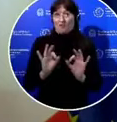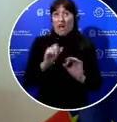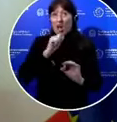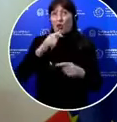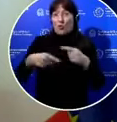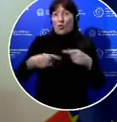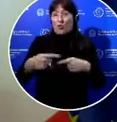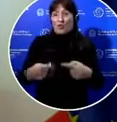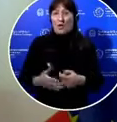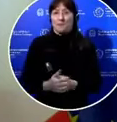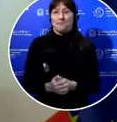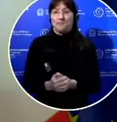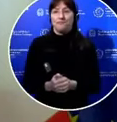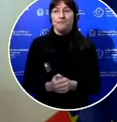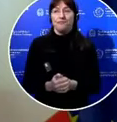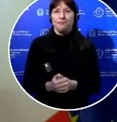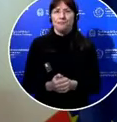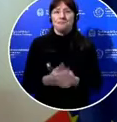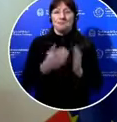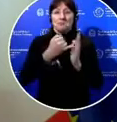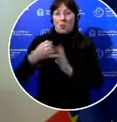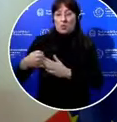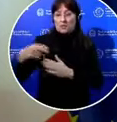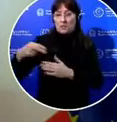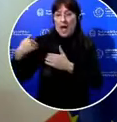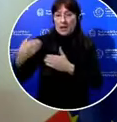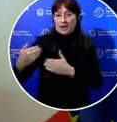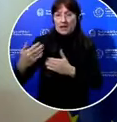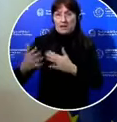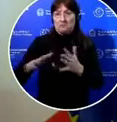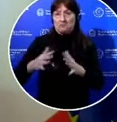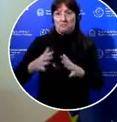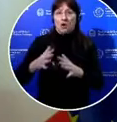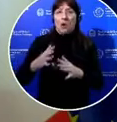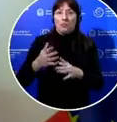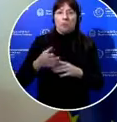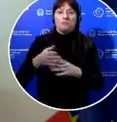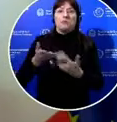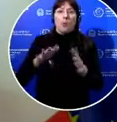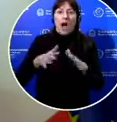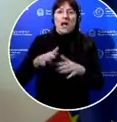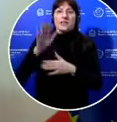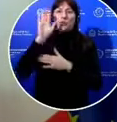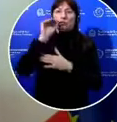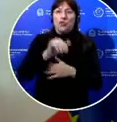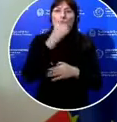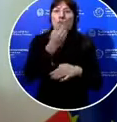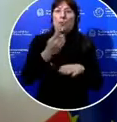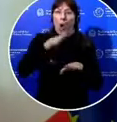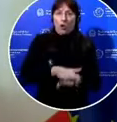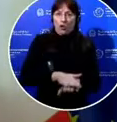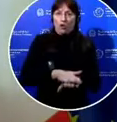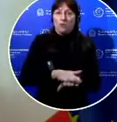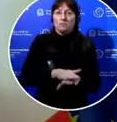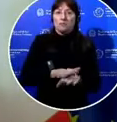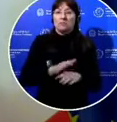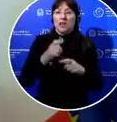Sono stati quasi negli ultimi anni più di un morto al giorno, quelli per overdose.